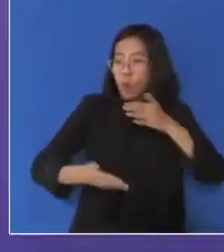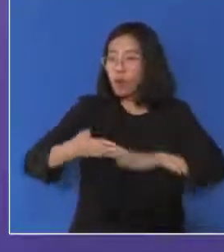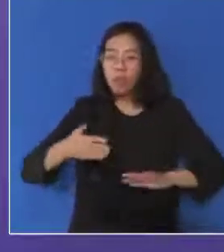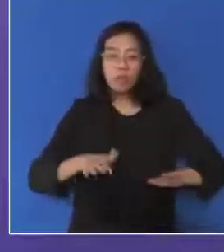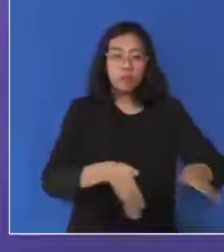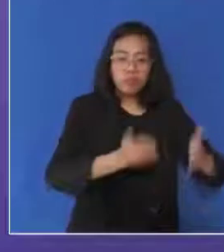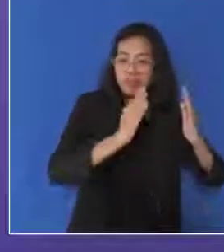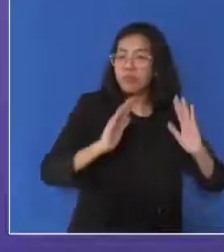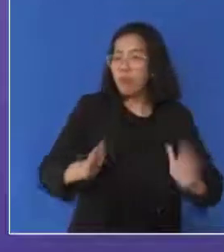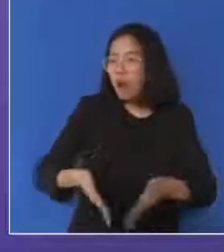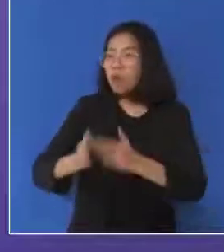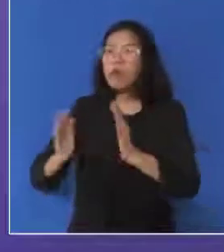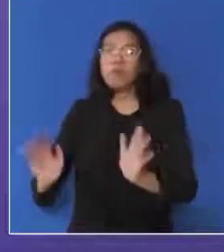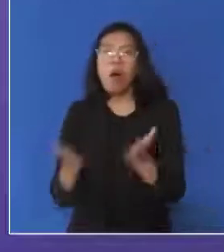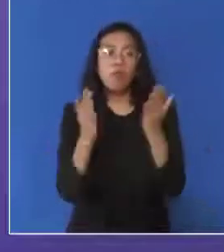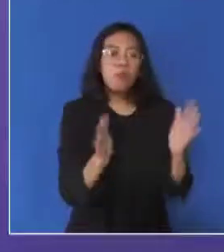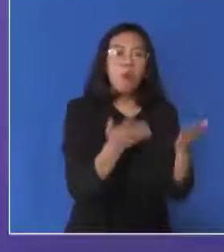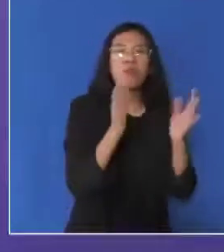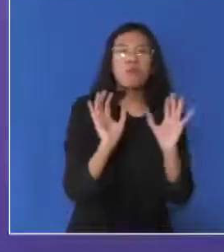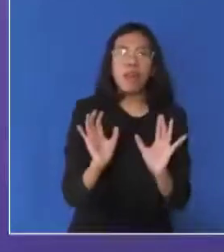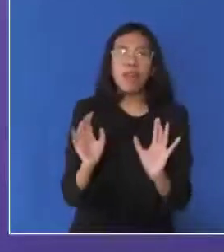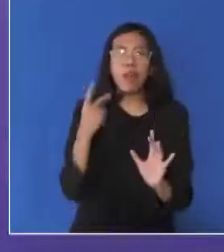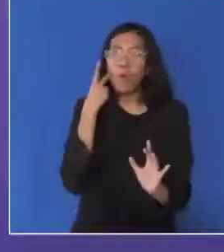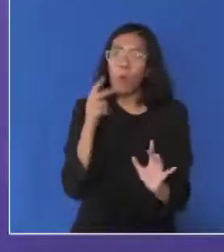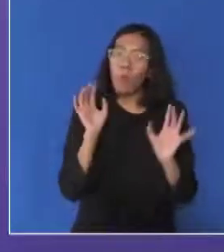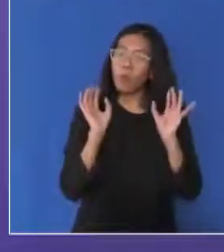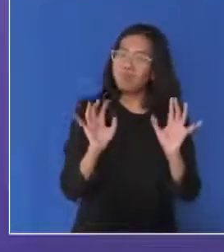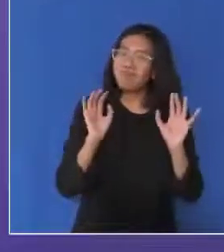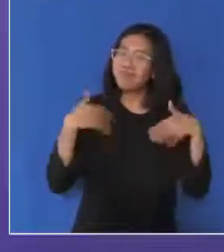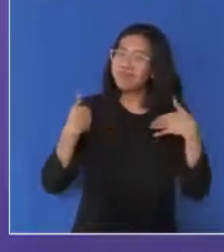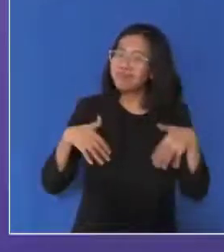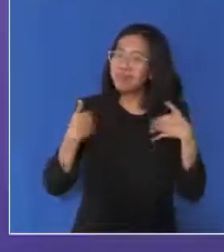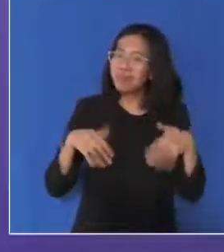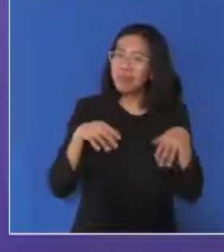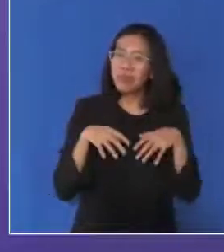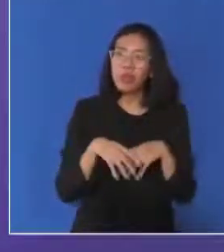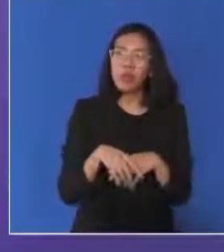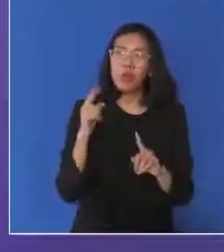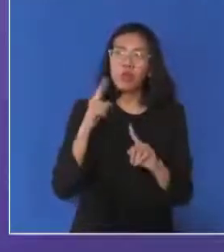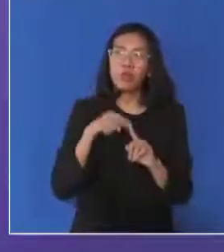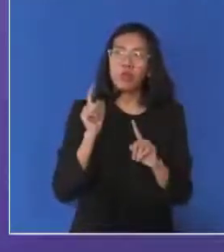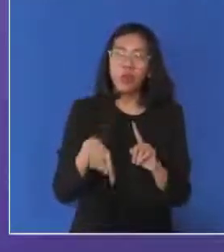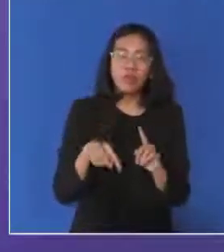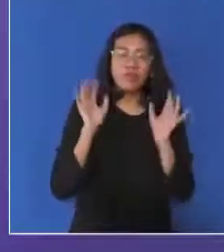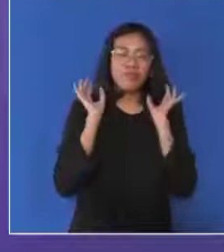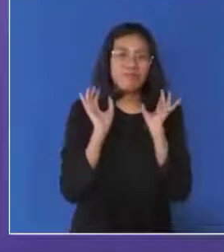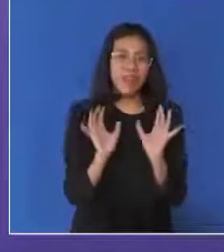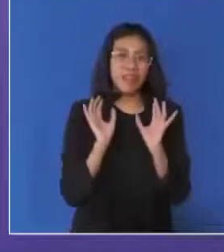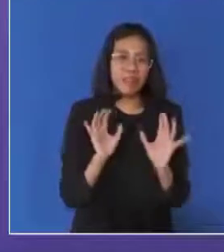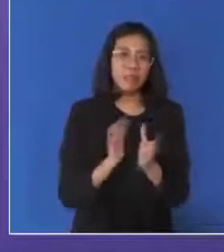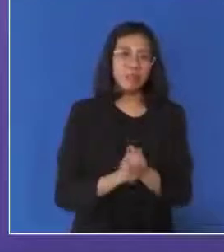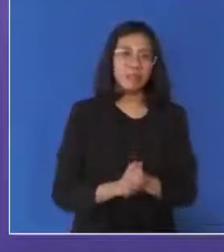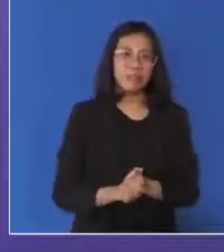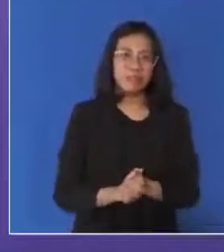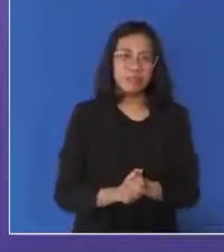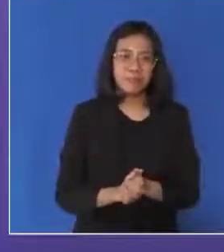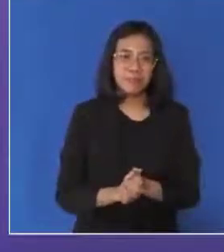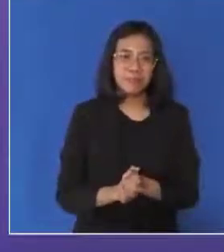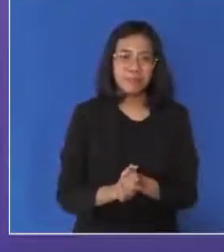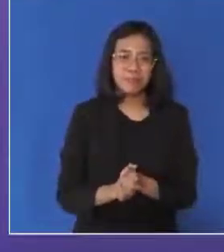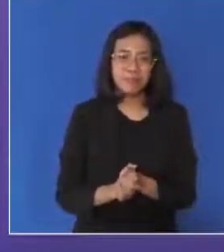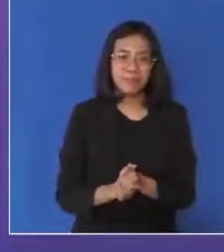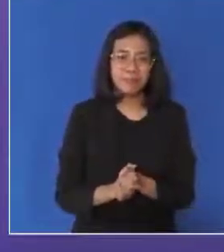Yang eh kita lihat tuh luar biasa perannya bagi masyarakat demikian eh